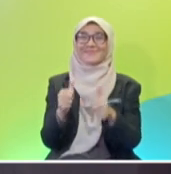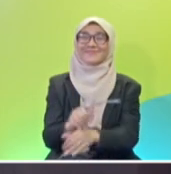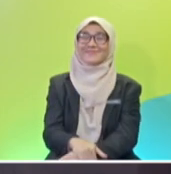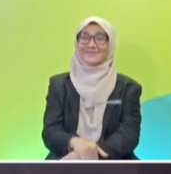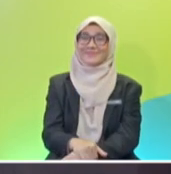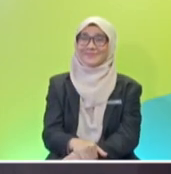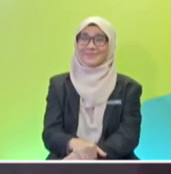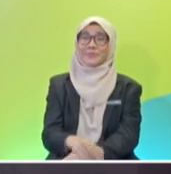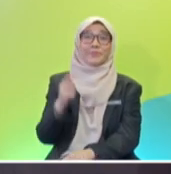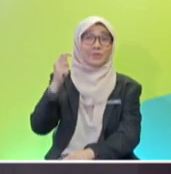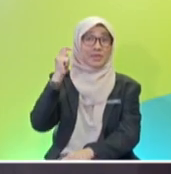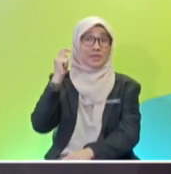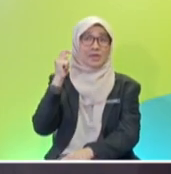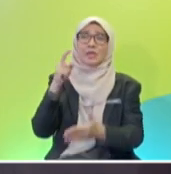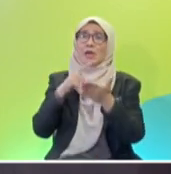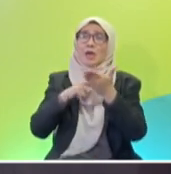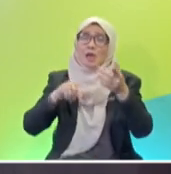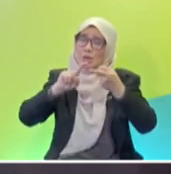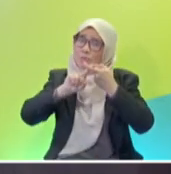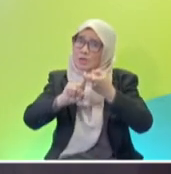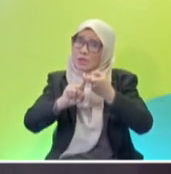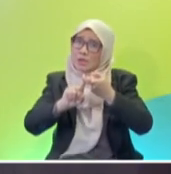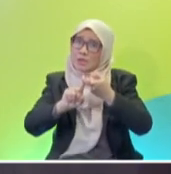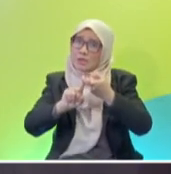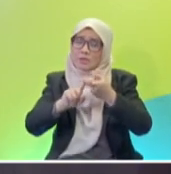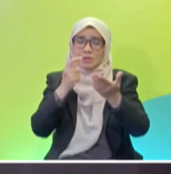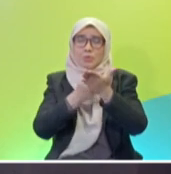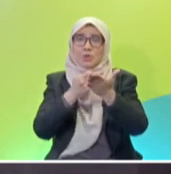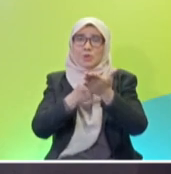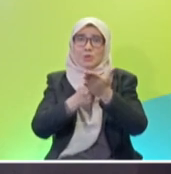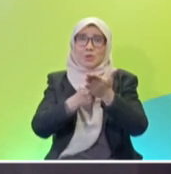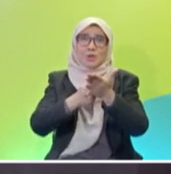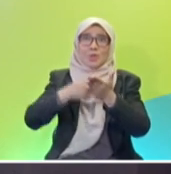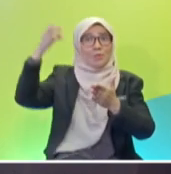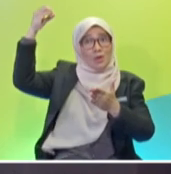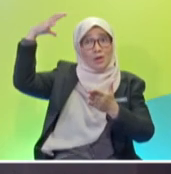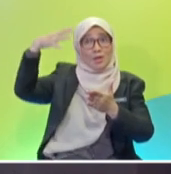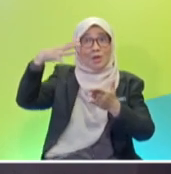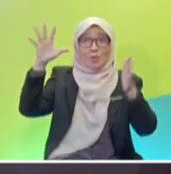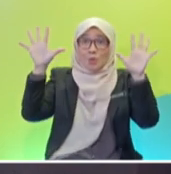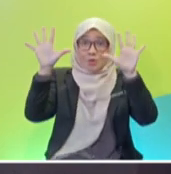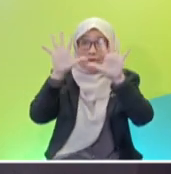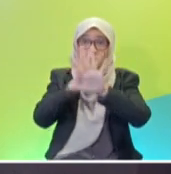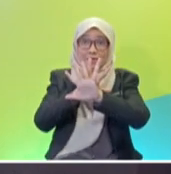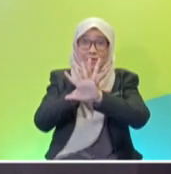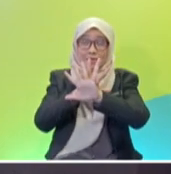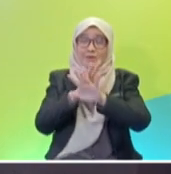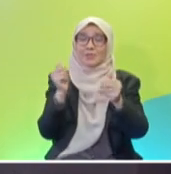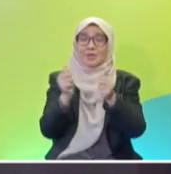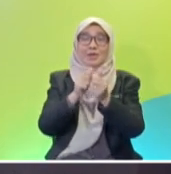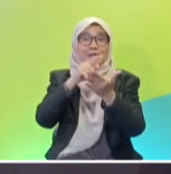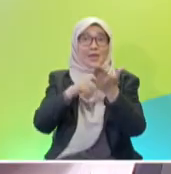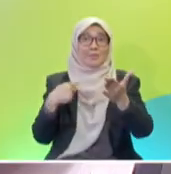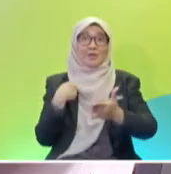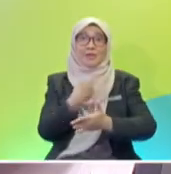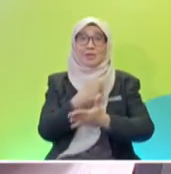Cikgu Su, tadi apa kena-mengena kita dengan tiba-tiba bekalan elektrik terputus dengan apa yang kita nak belajar hari ini? Ada